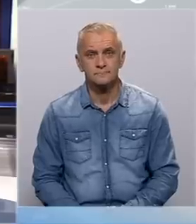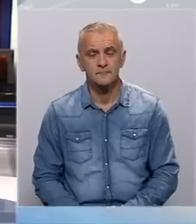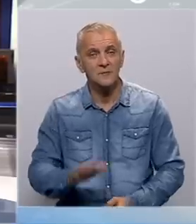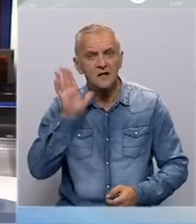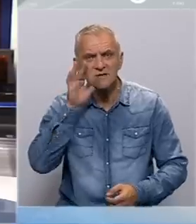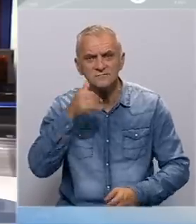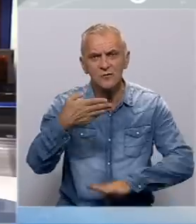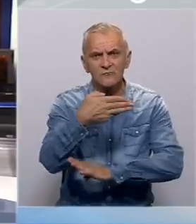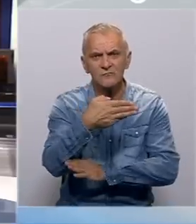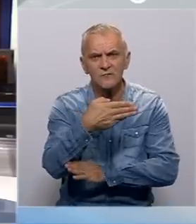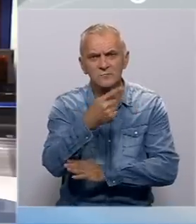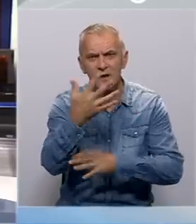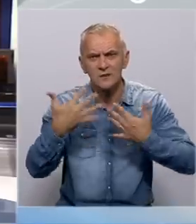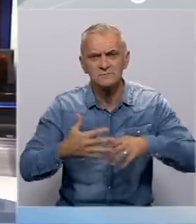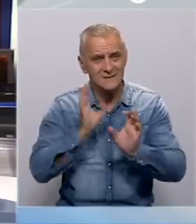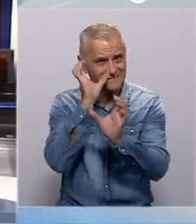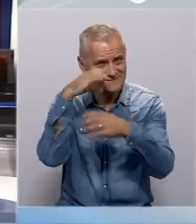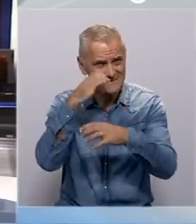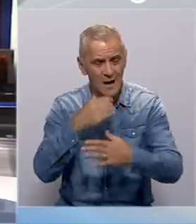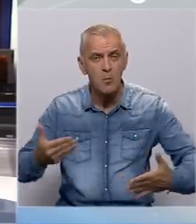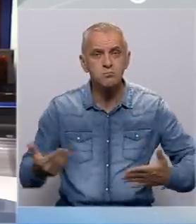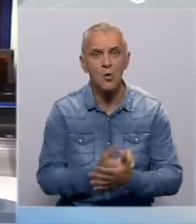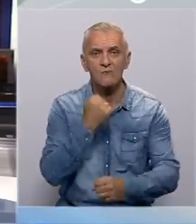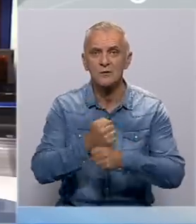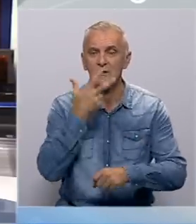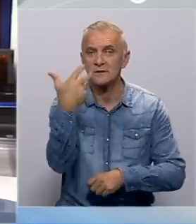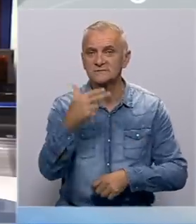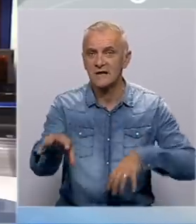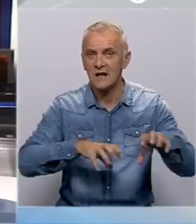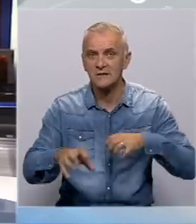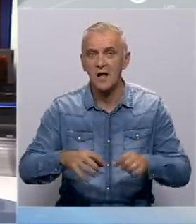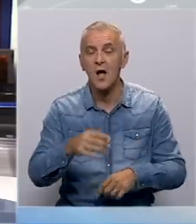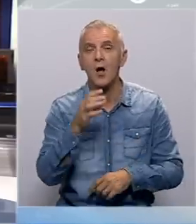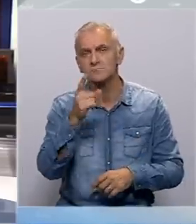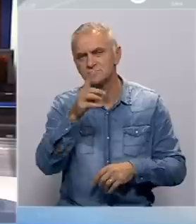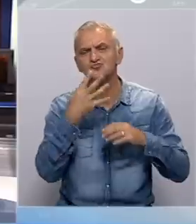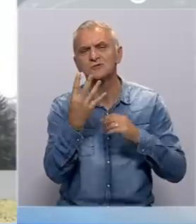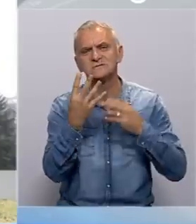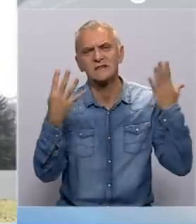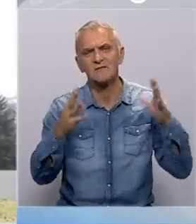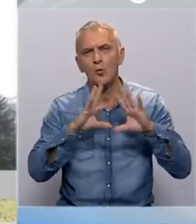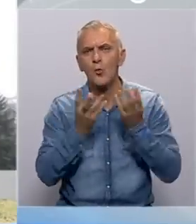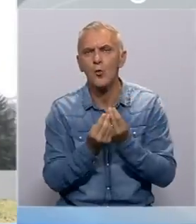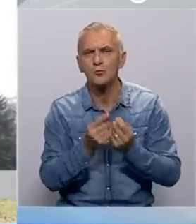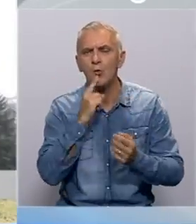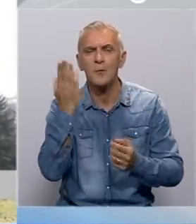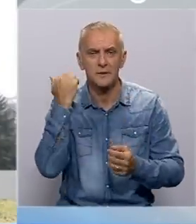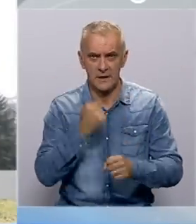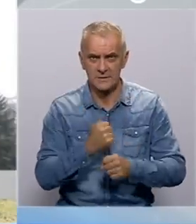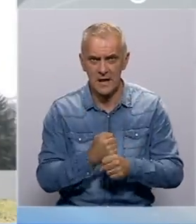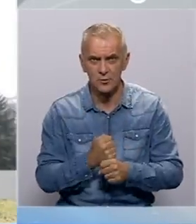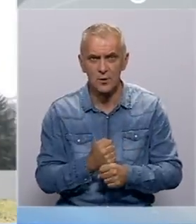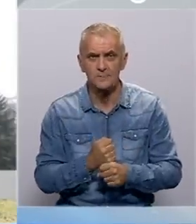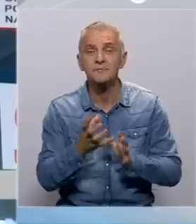U sarajevskoj kompaniji namjenske industrije Zrak ponovo radi 30 radnika od 49 koliko ih je radilo prije